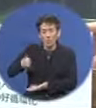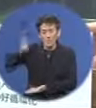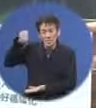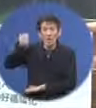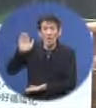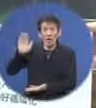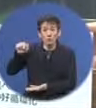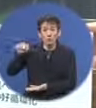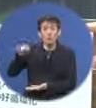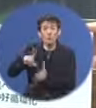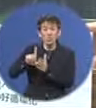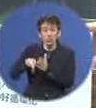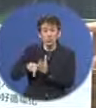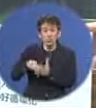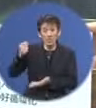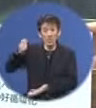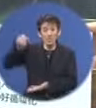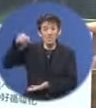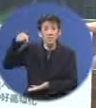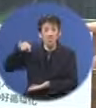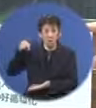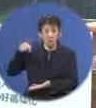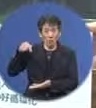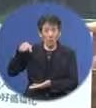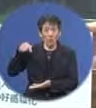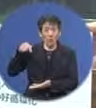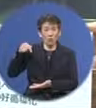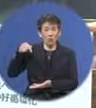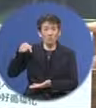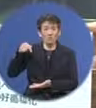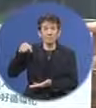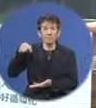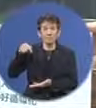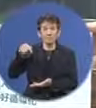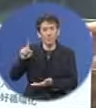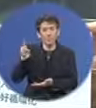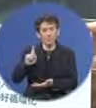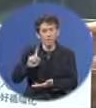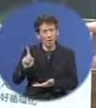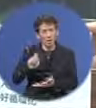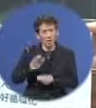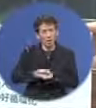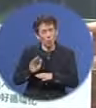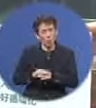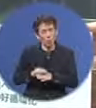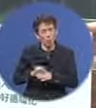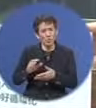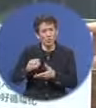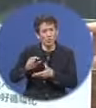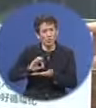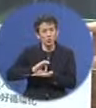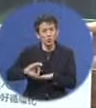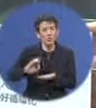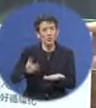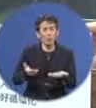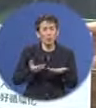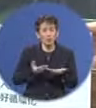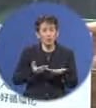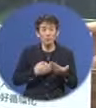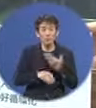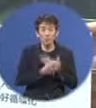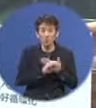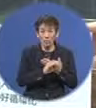い、 そんならばその資産を、何らかの意味で利用して、それで、例え